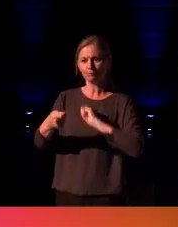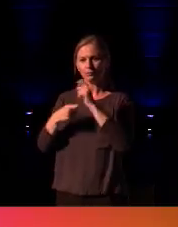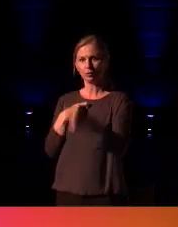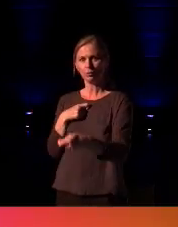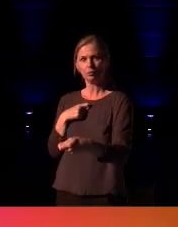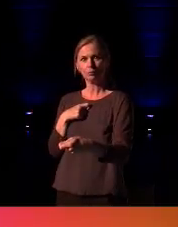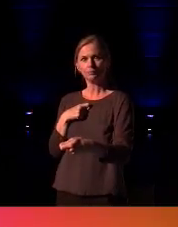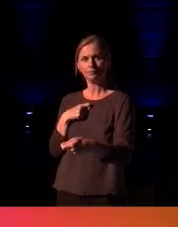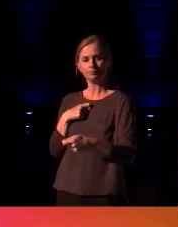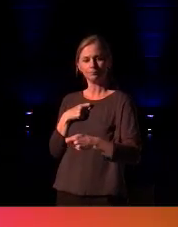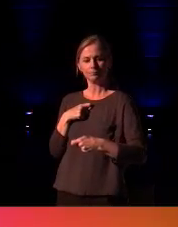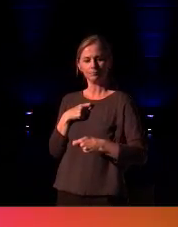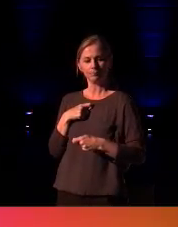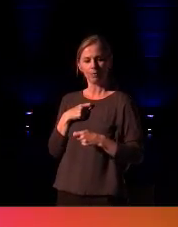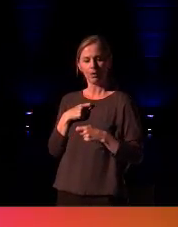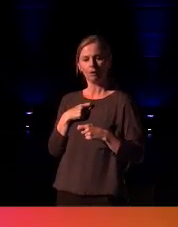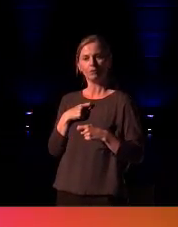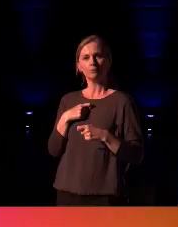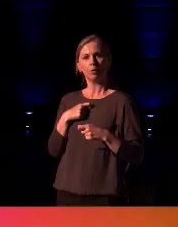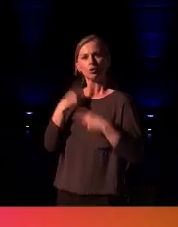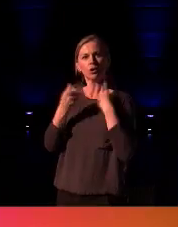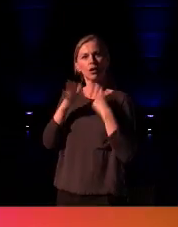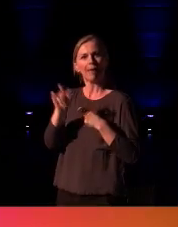Sigrid, og snakke med henne.